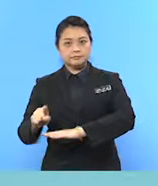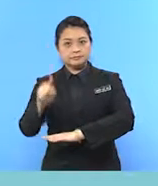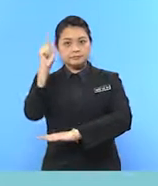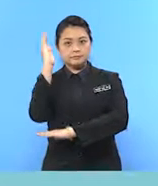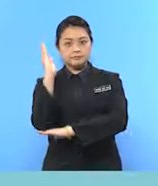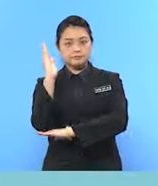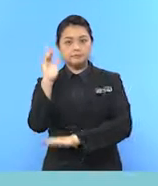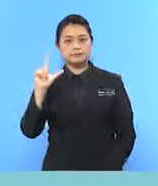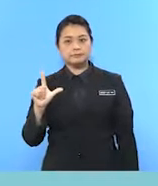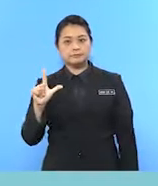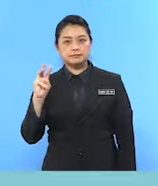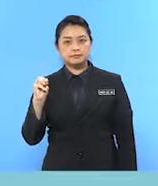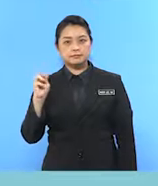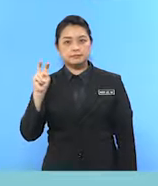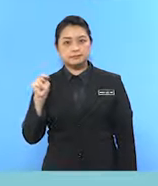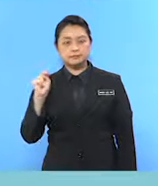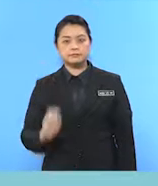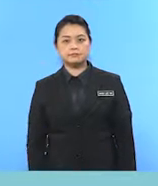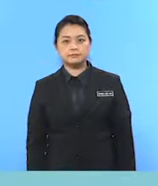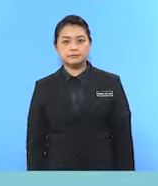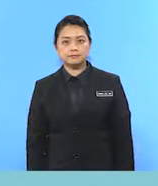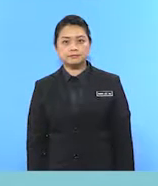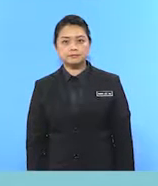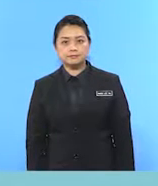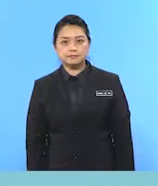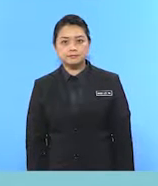tegak LMN.